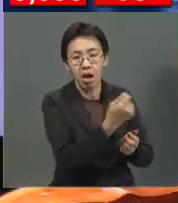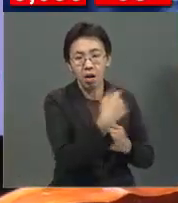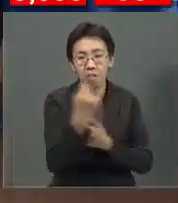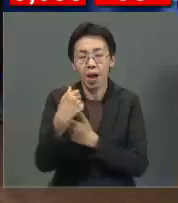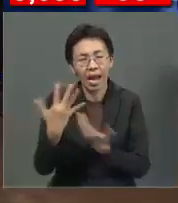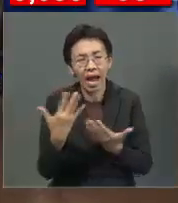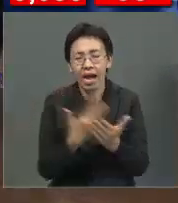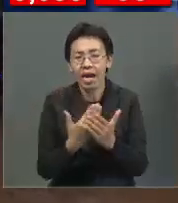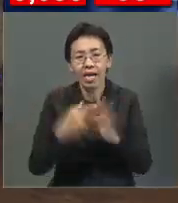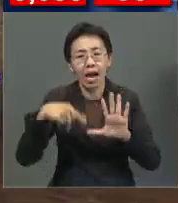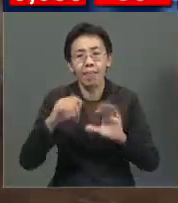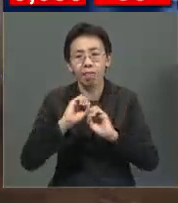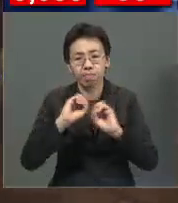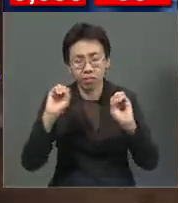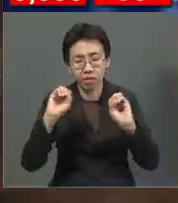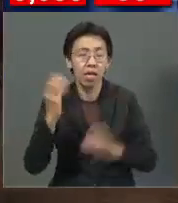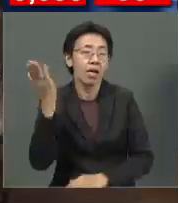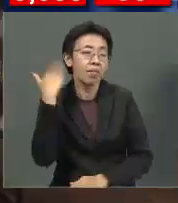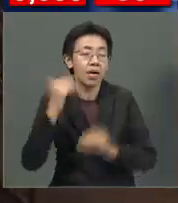ปีจากครอบครัวยากจนกลุ่มผู้สูงอายุที่ได้รับเปรียวผู้สูงอายุและกลุ่มผู้พิการที่รับเบี้ยผู้พิการแต่ทั้งผู้สูงอายุและผู้พิการต้องไม่เคยได้รับเงินเยียวยา5,000